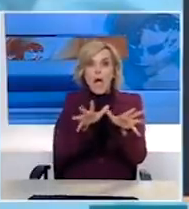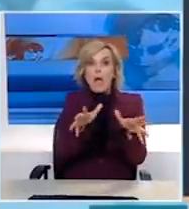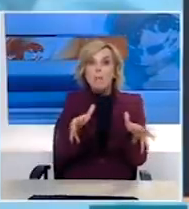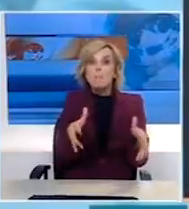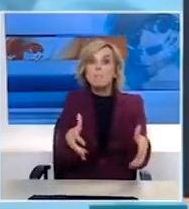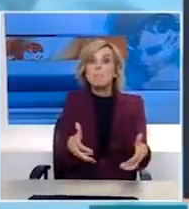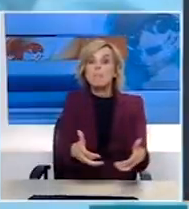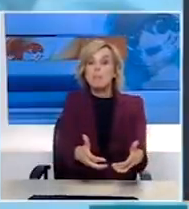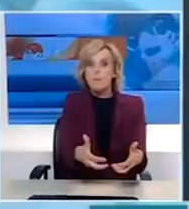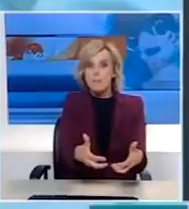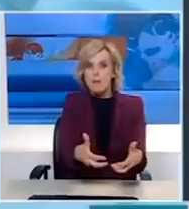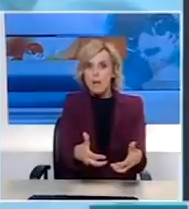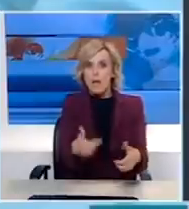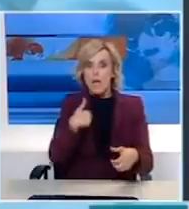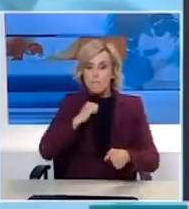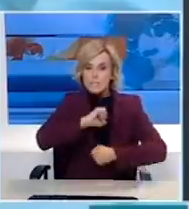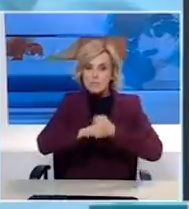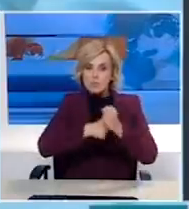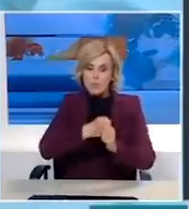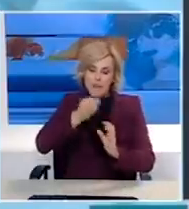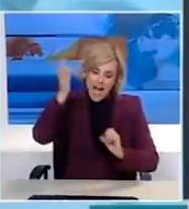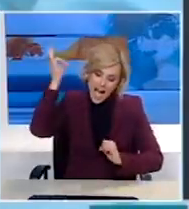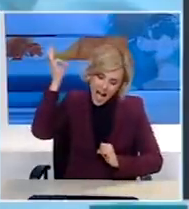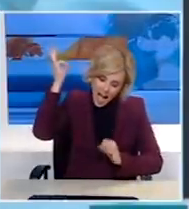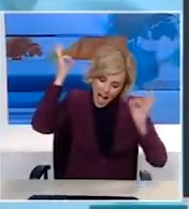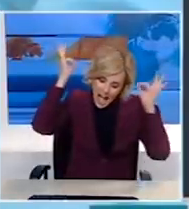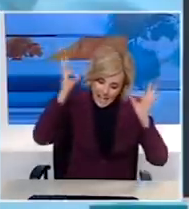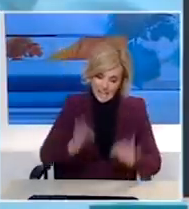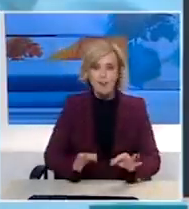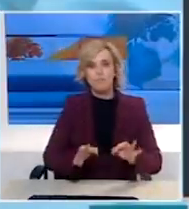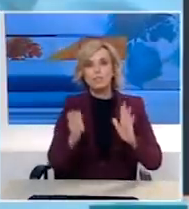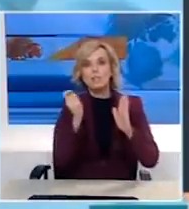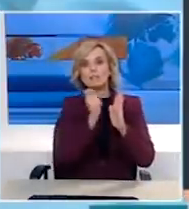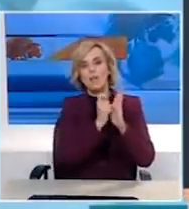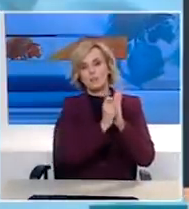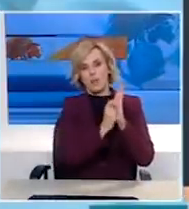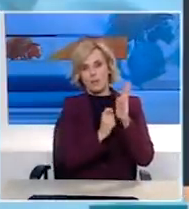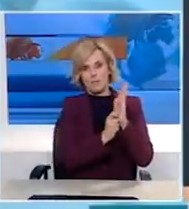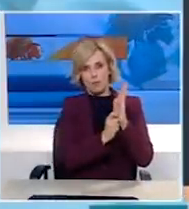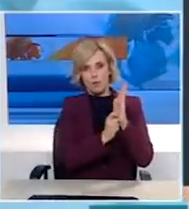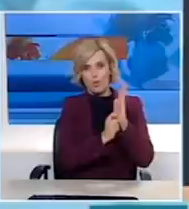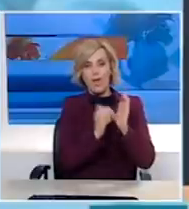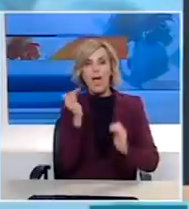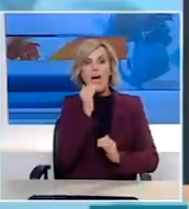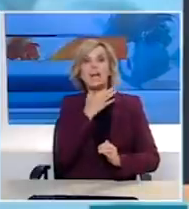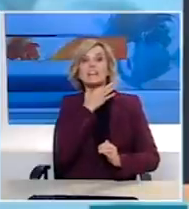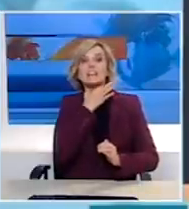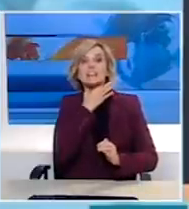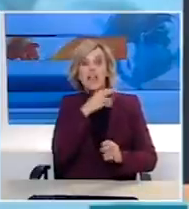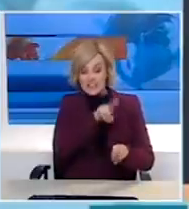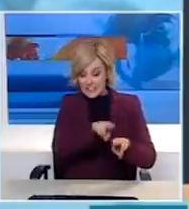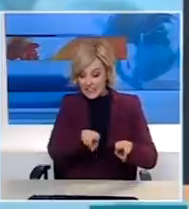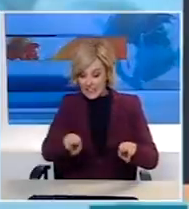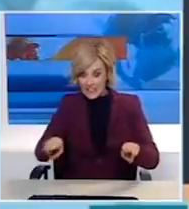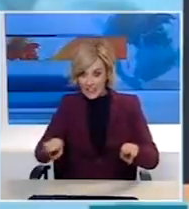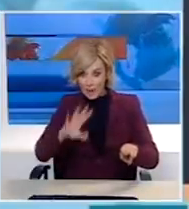σκληρά δεδομένα που είναι η ακριβής καταγραφή σοβαρών περιστατικών σε ΜΕΘ και θανάτων που δεν γίνεται στις περισσότερες χώρες